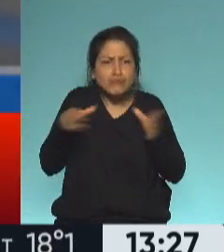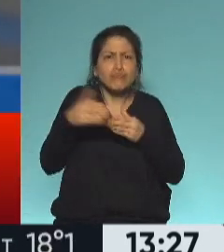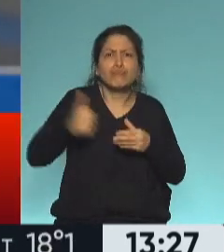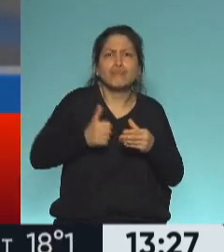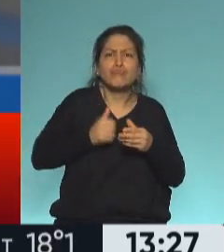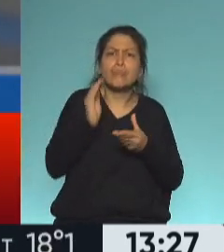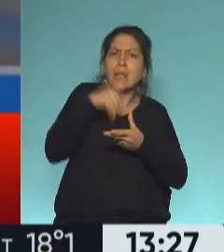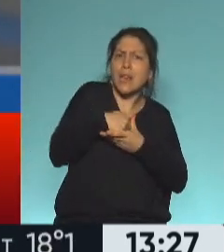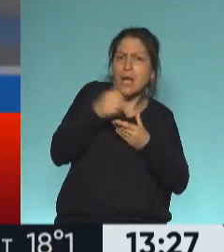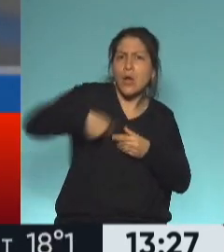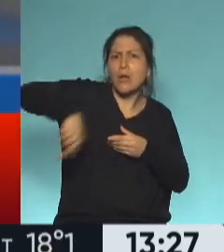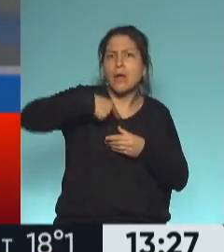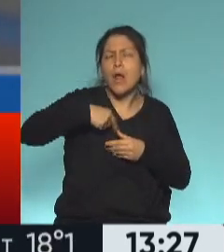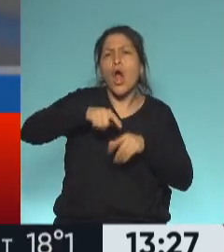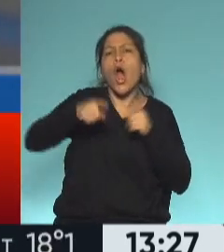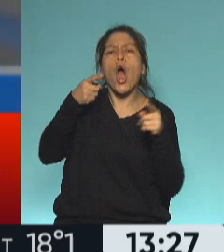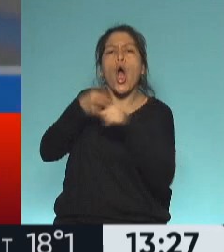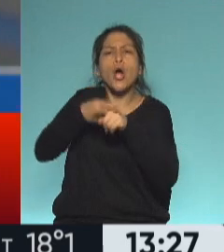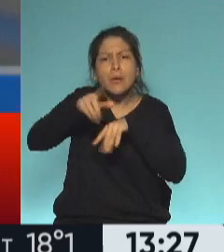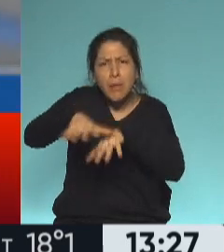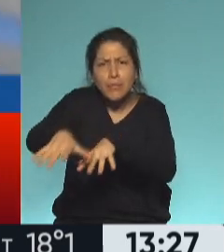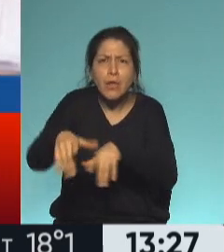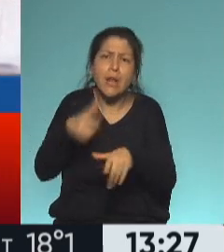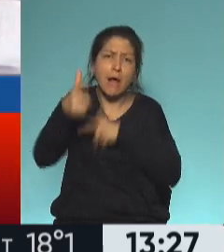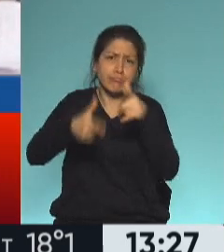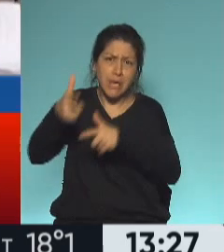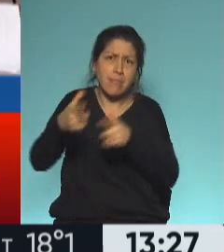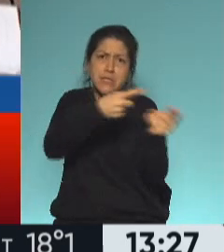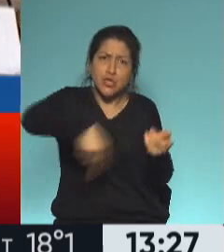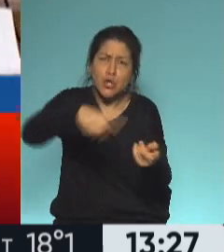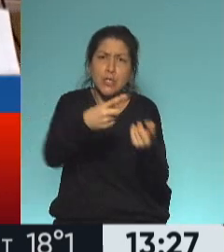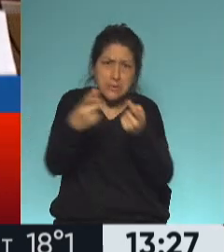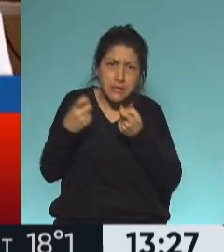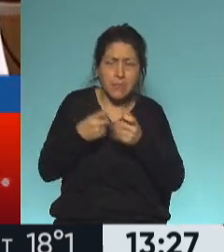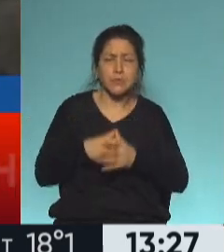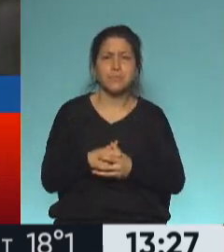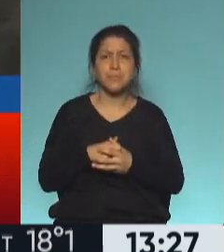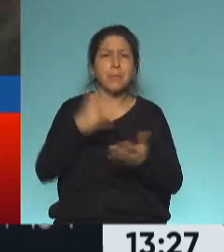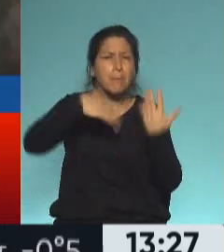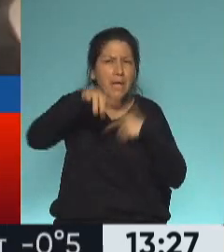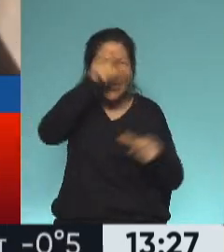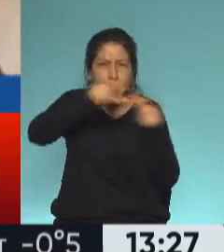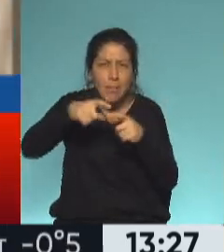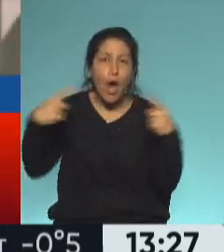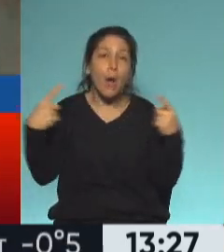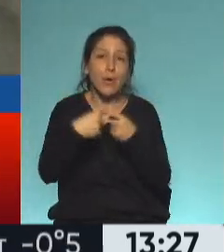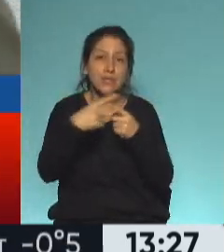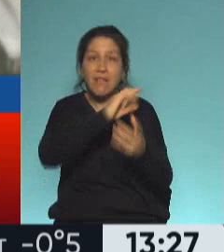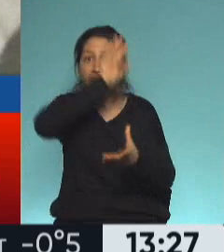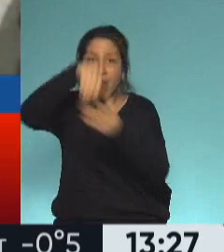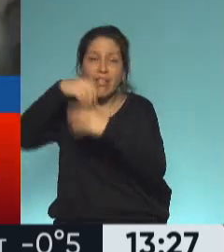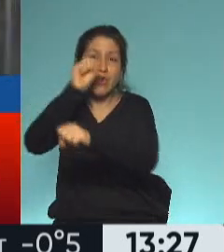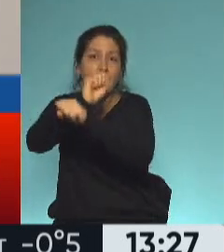случае необходимости будут применять спецсредства и боевое оружие. Con la mayor parte de los políticos opositores en la cárcel o